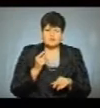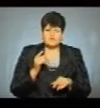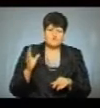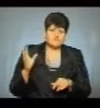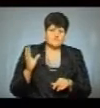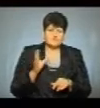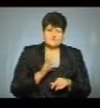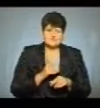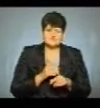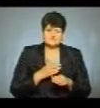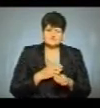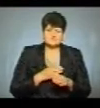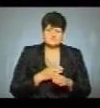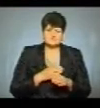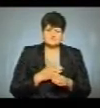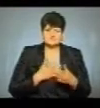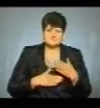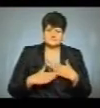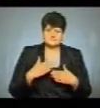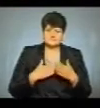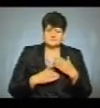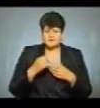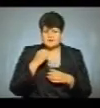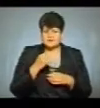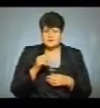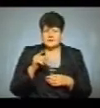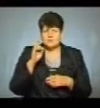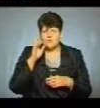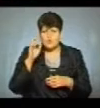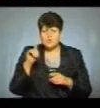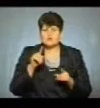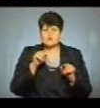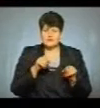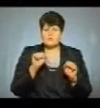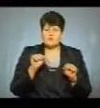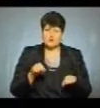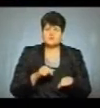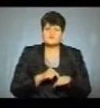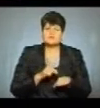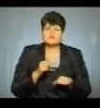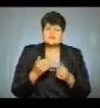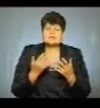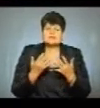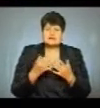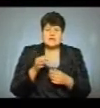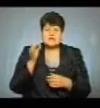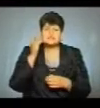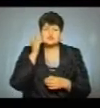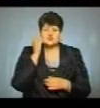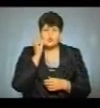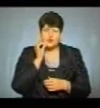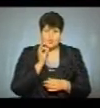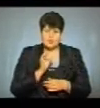всі спектри радуги. Завдячує тим самим Богові, що він може відчути, наскільки солодкий, наскільки